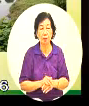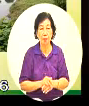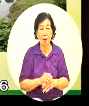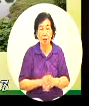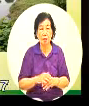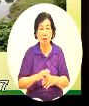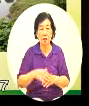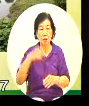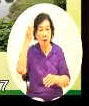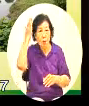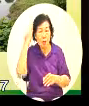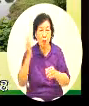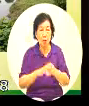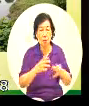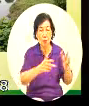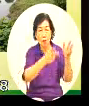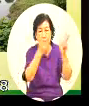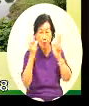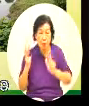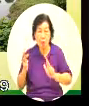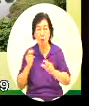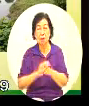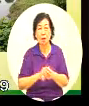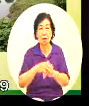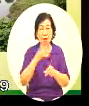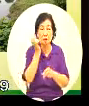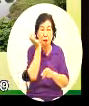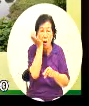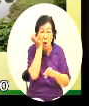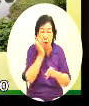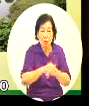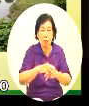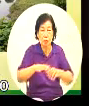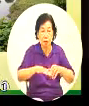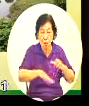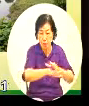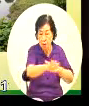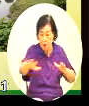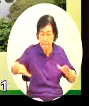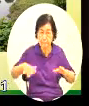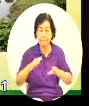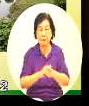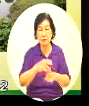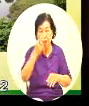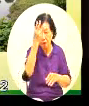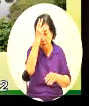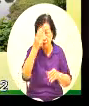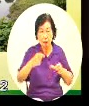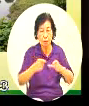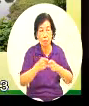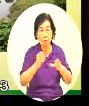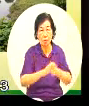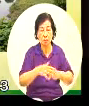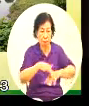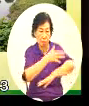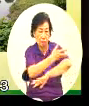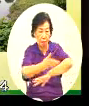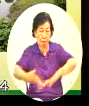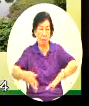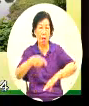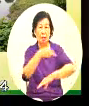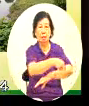桥，咱的关那个石黄皮来接咱这个曹公信进家，哦啊，这才